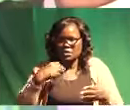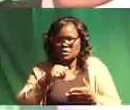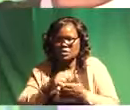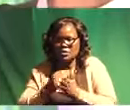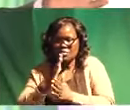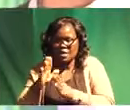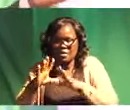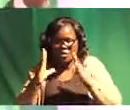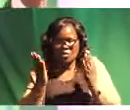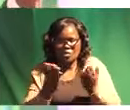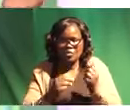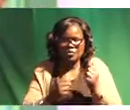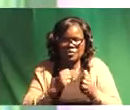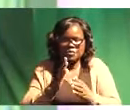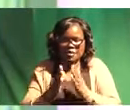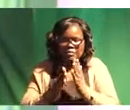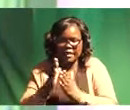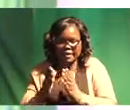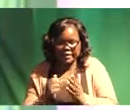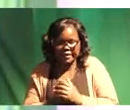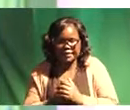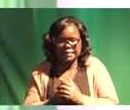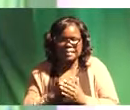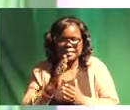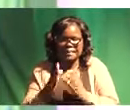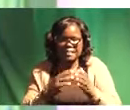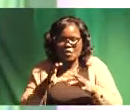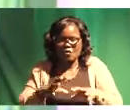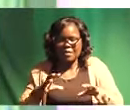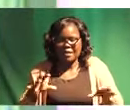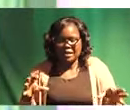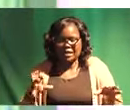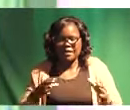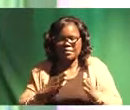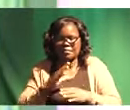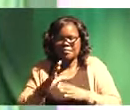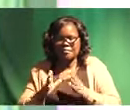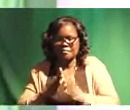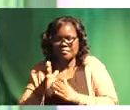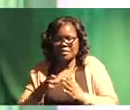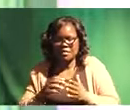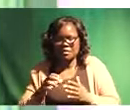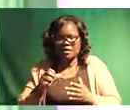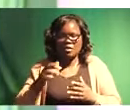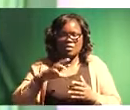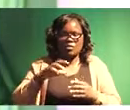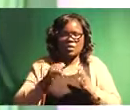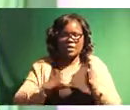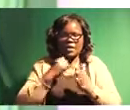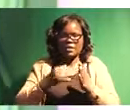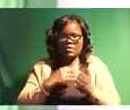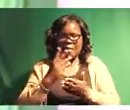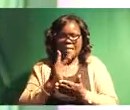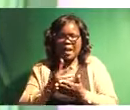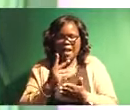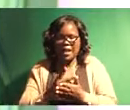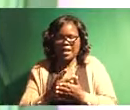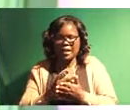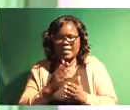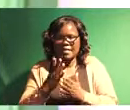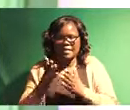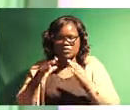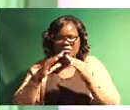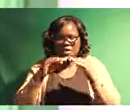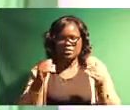mipango yote ambayo tunapanga, mpango ya soko, mpango ya agro industrial park, mambo ya